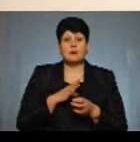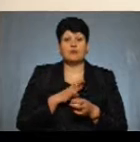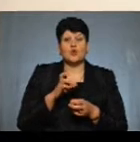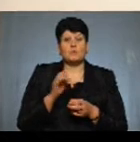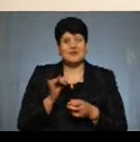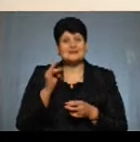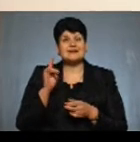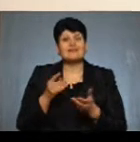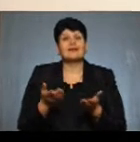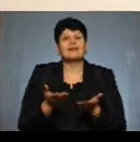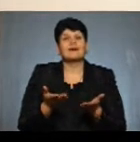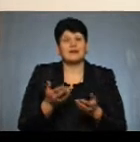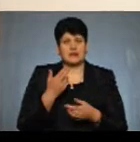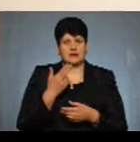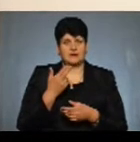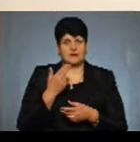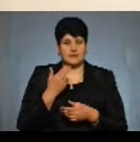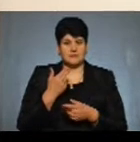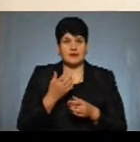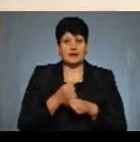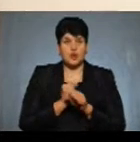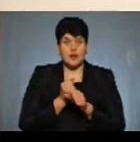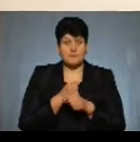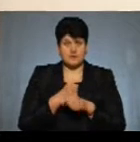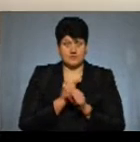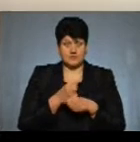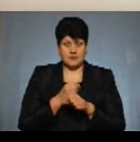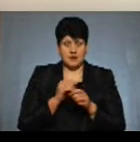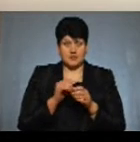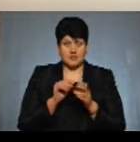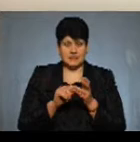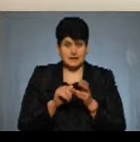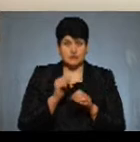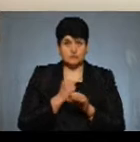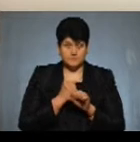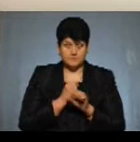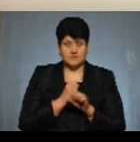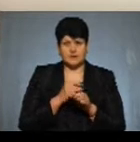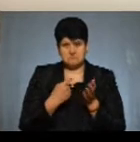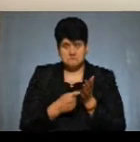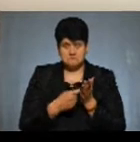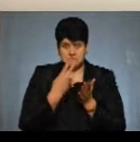було знати, який це грип. Тобто, якщо це є лабораторне підтвердження, тоді ми